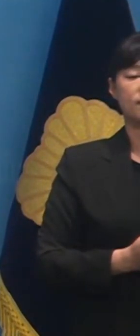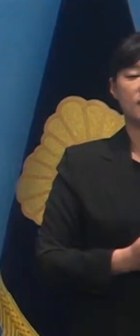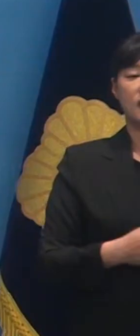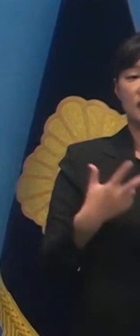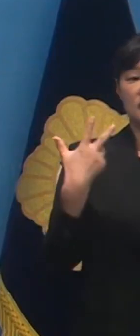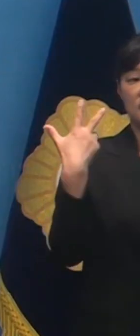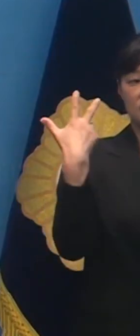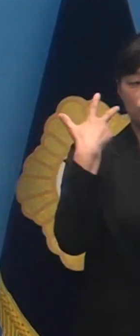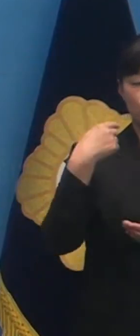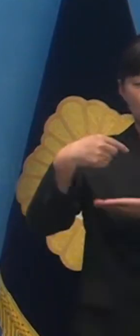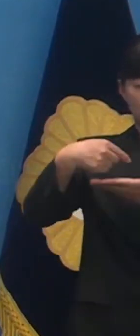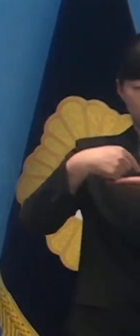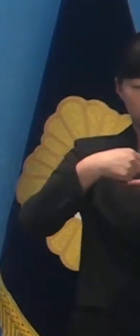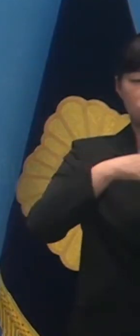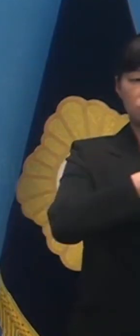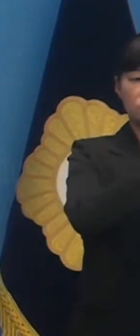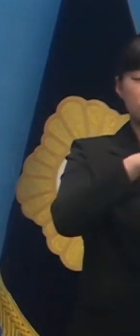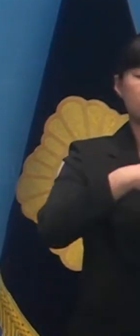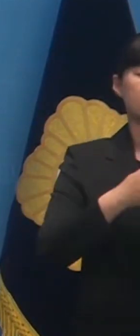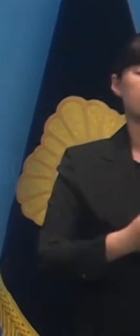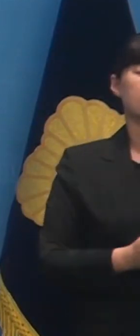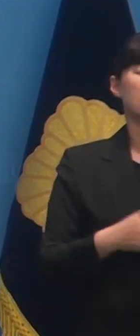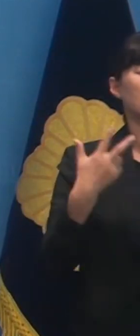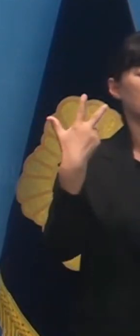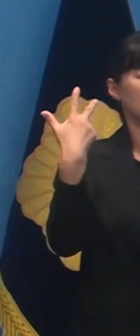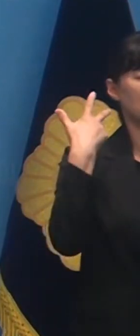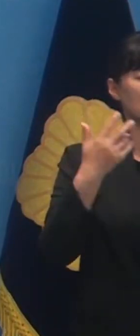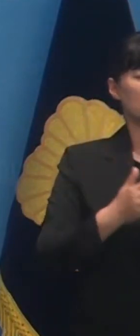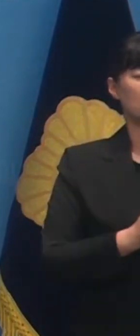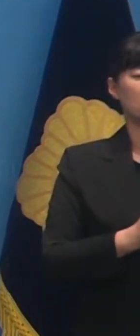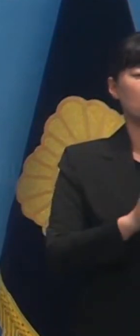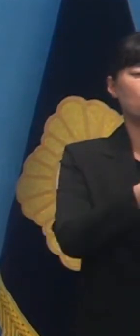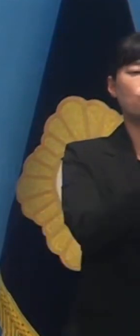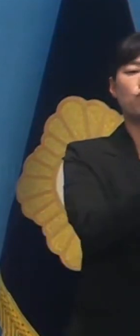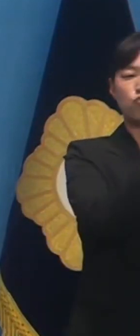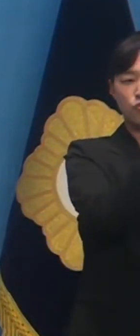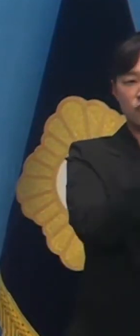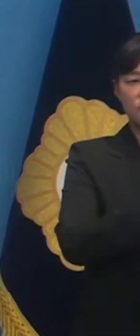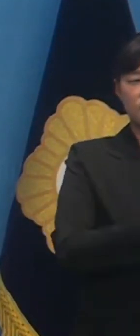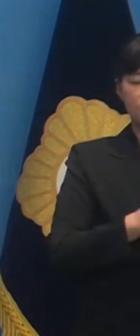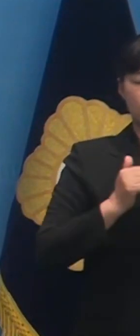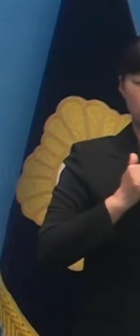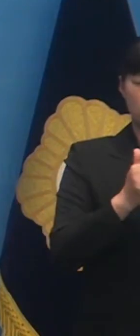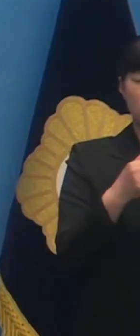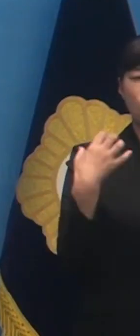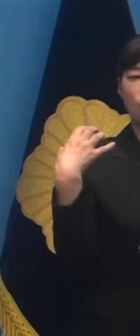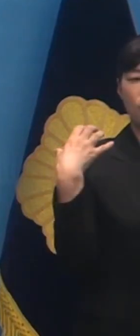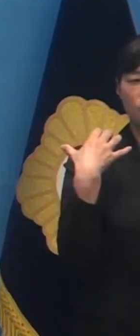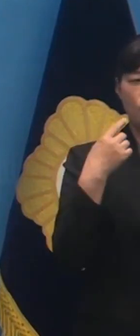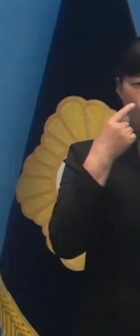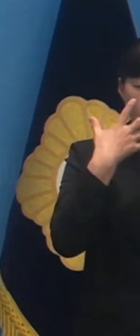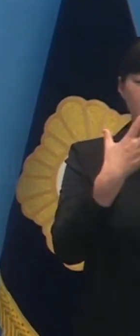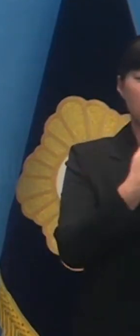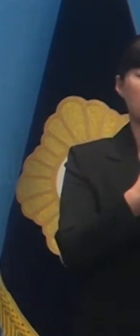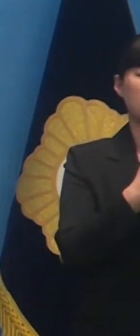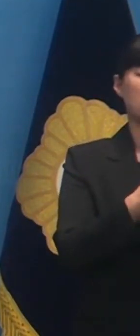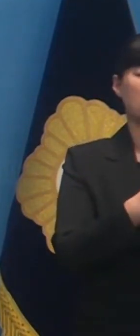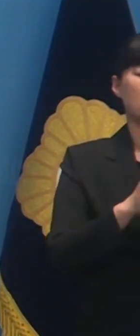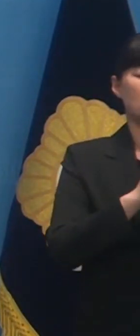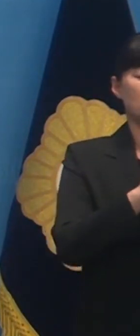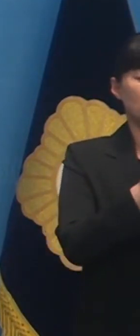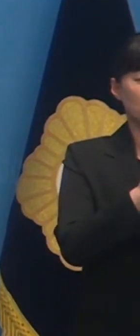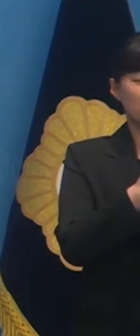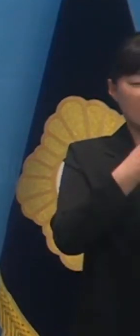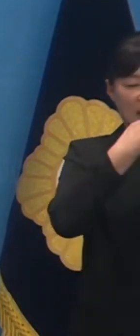다음은 지난주 접수 의안입니다. 지난주에는 주주에 대한 이사의 충실 의무를 명문화하여 총 주주의